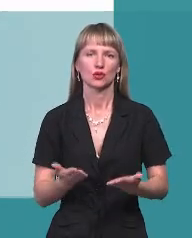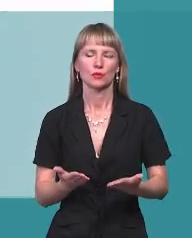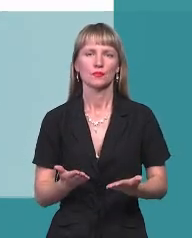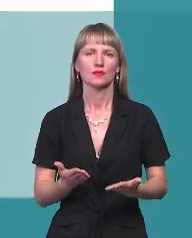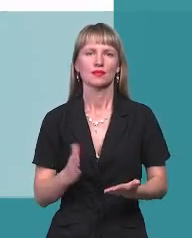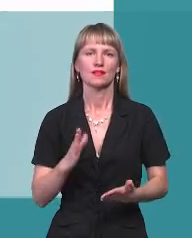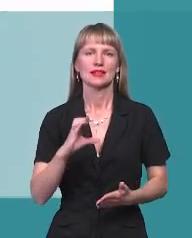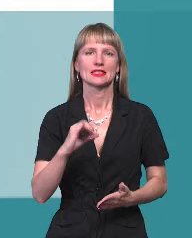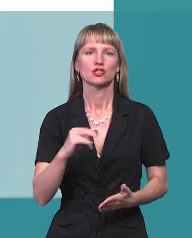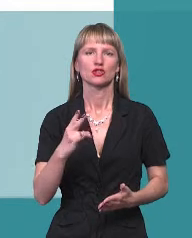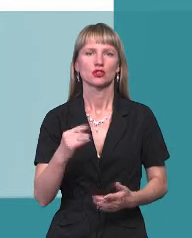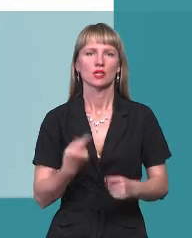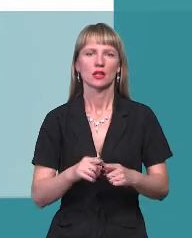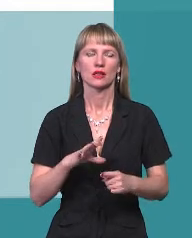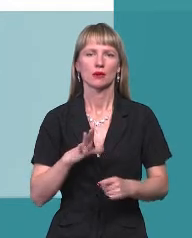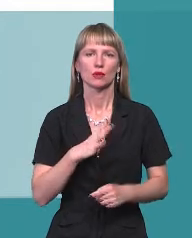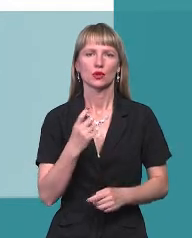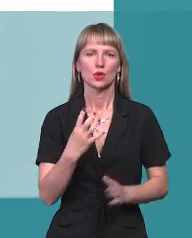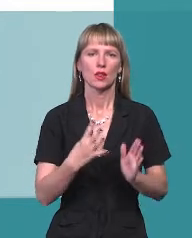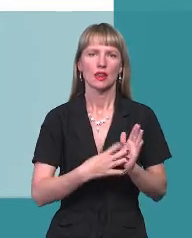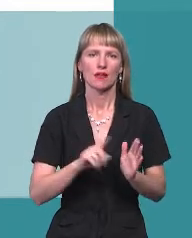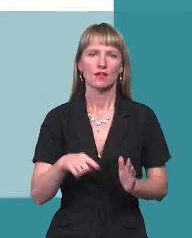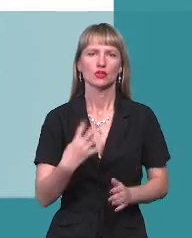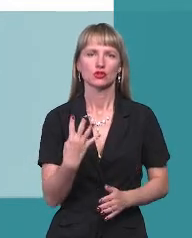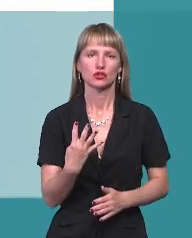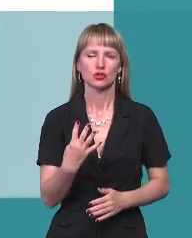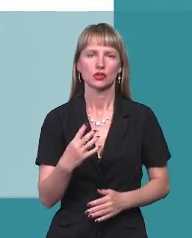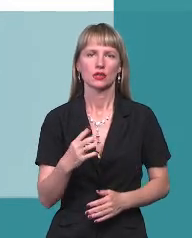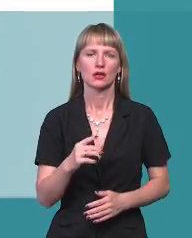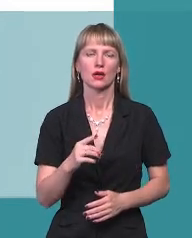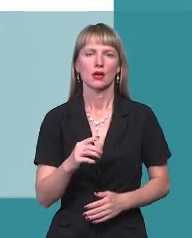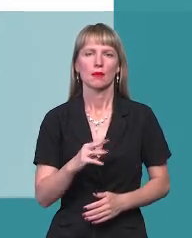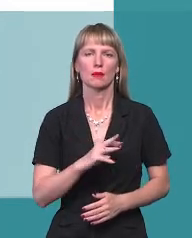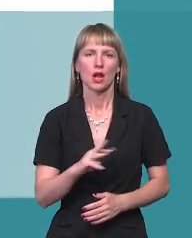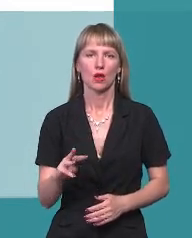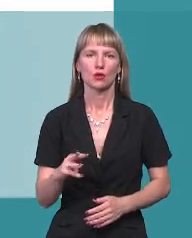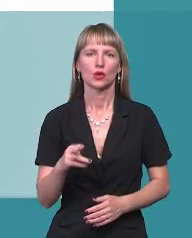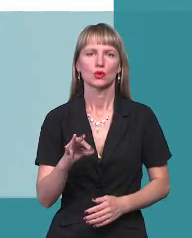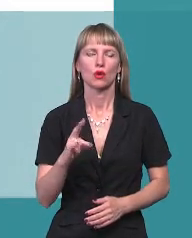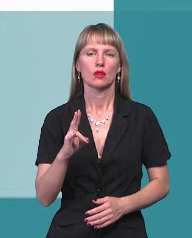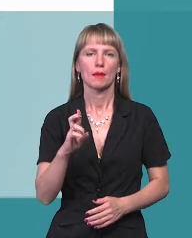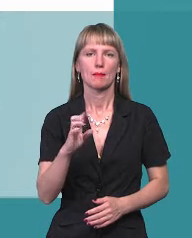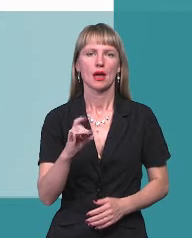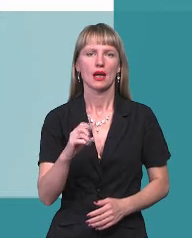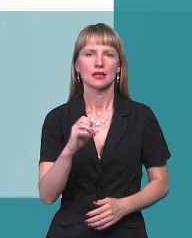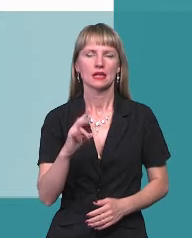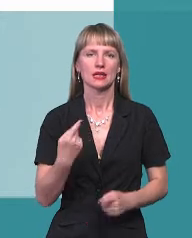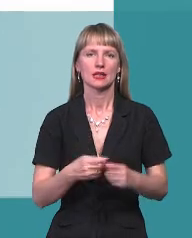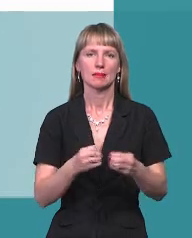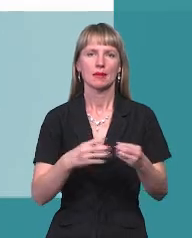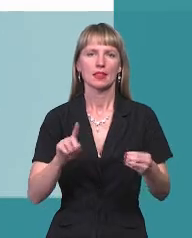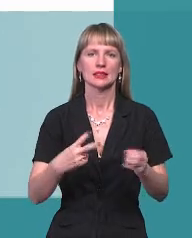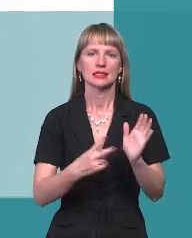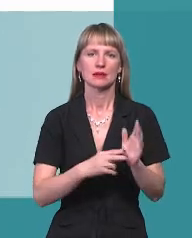в січні це було 109,4 мільйони, то вже на березні це вже 15,7 мільйонів.